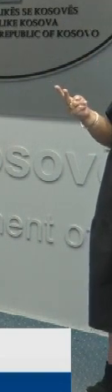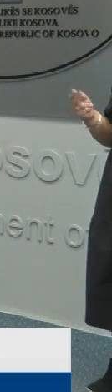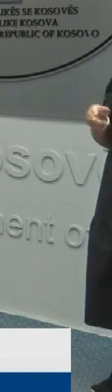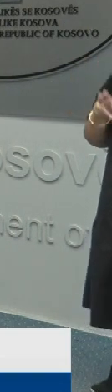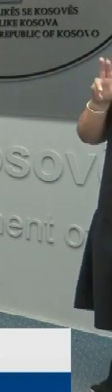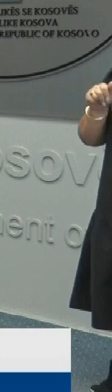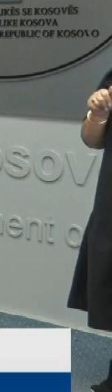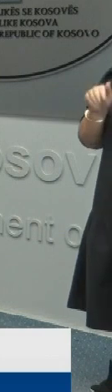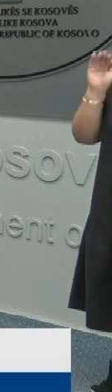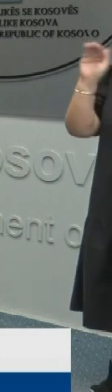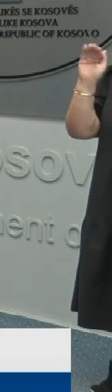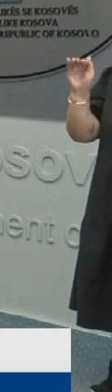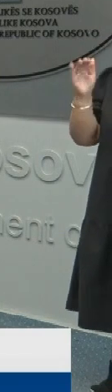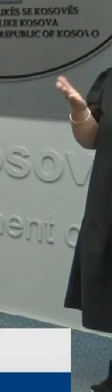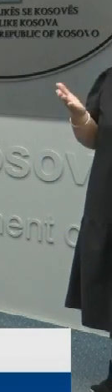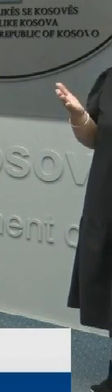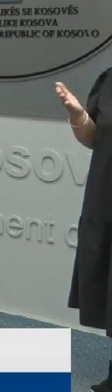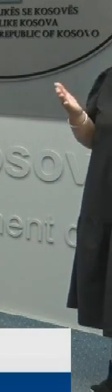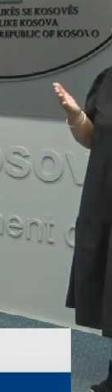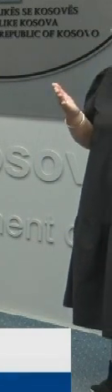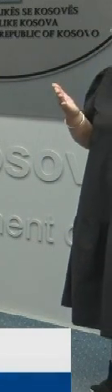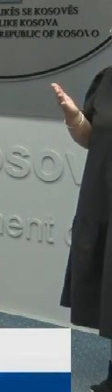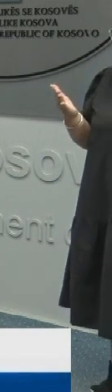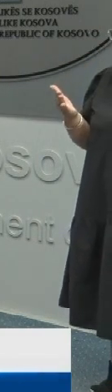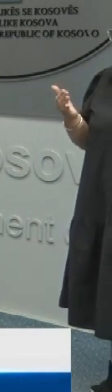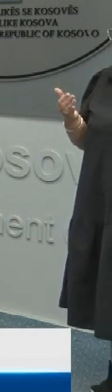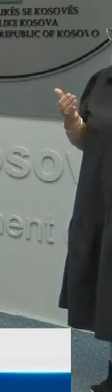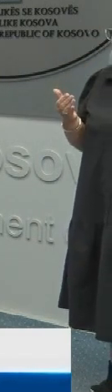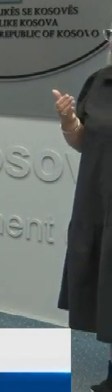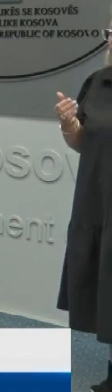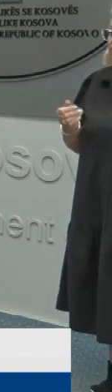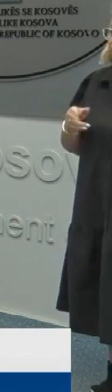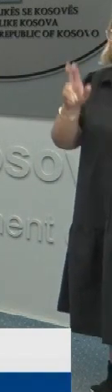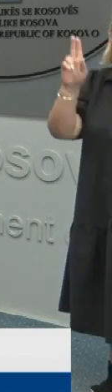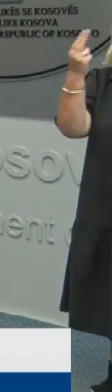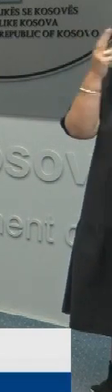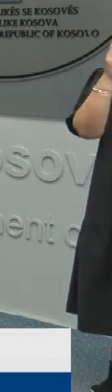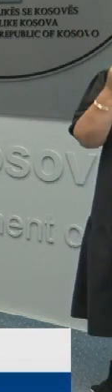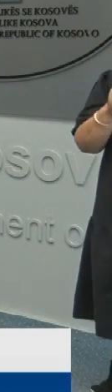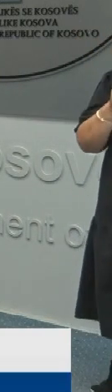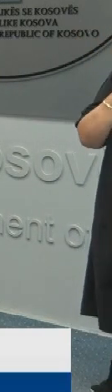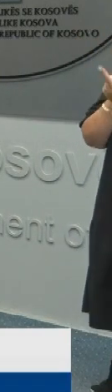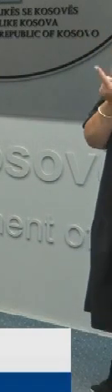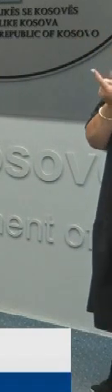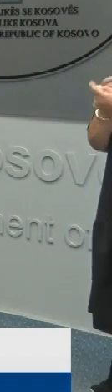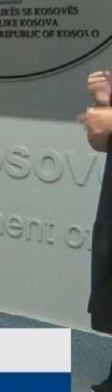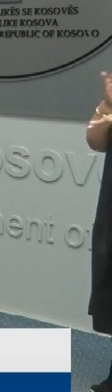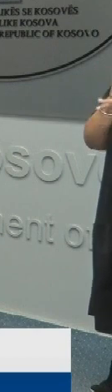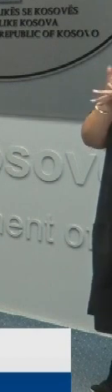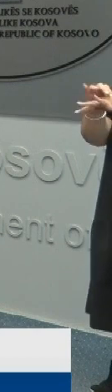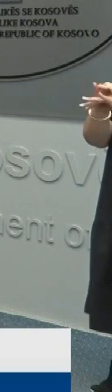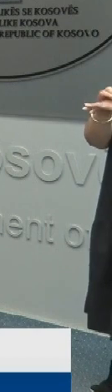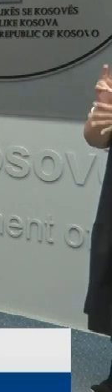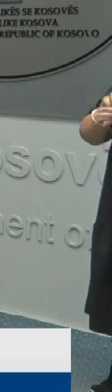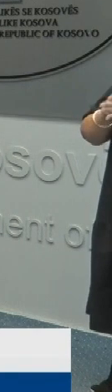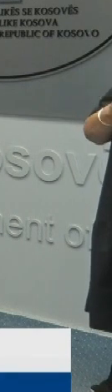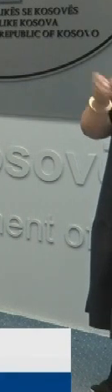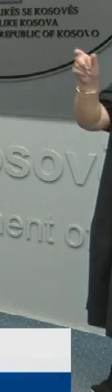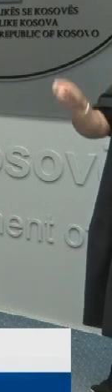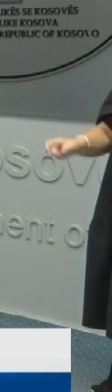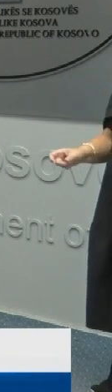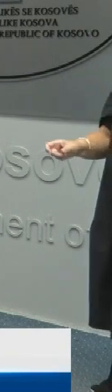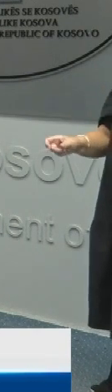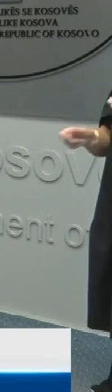që do të ketë ftesë për takim me liderët opozitor në një kohë të